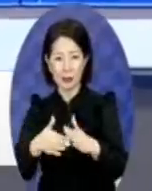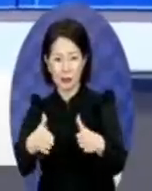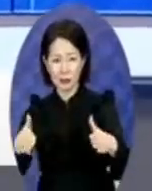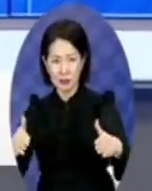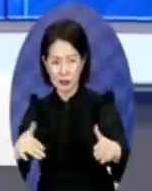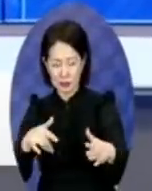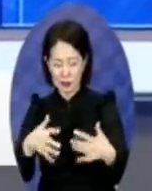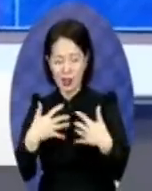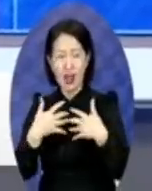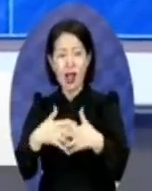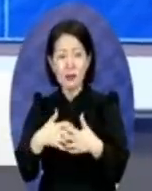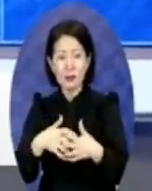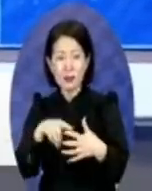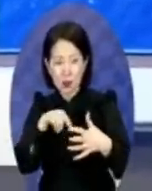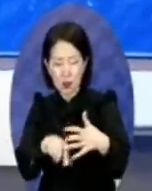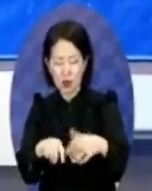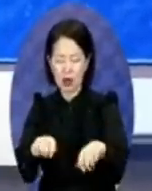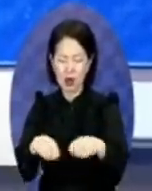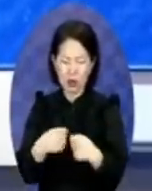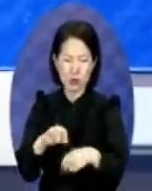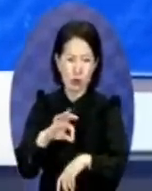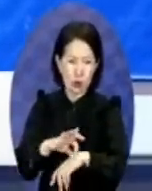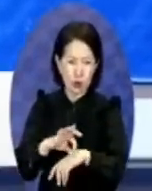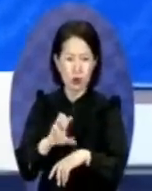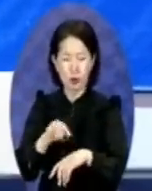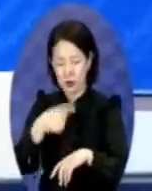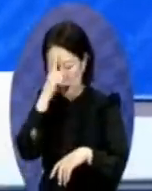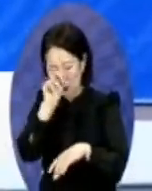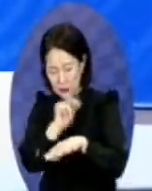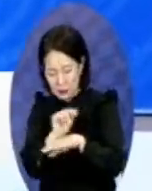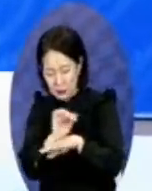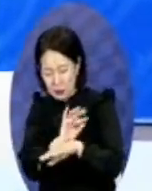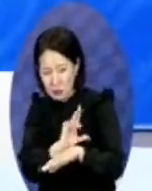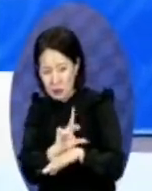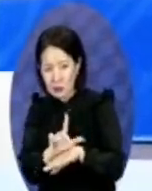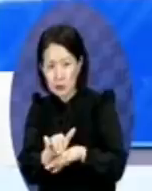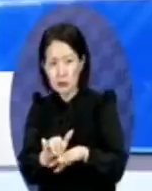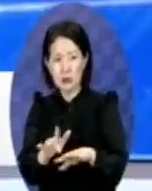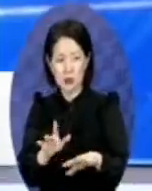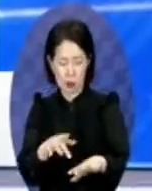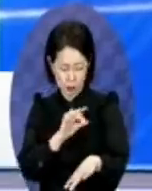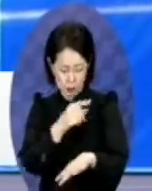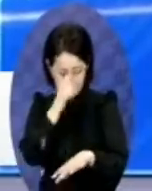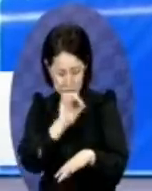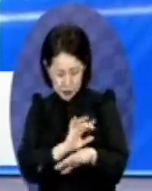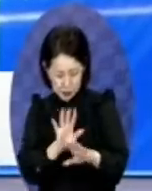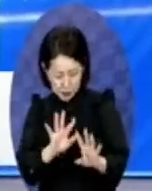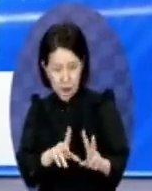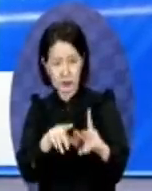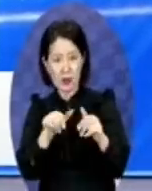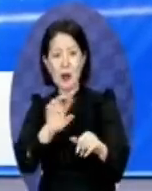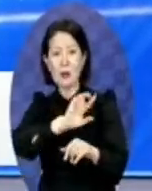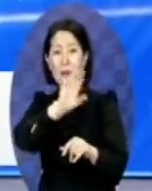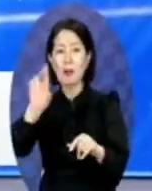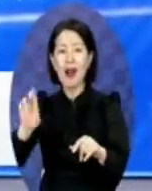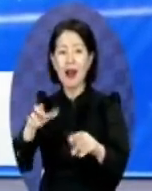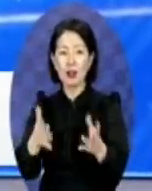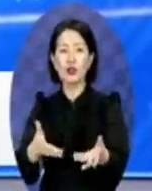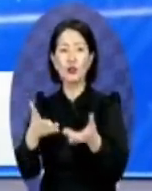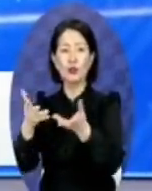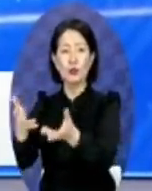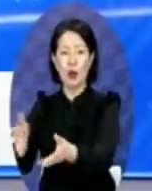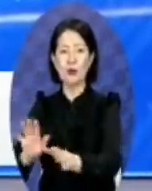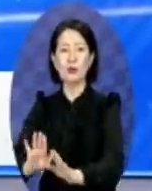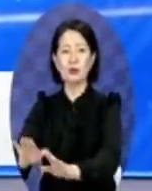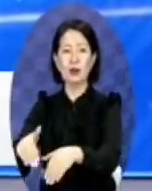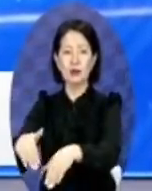одоо амьтдын хувьд бол одоо бэртэж гимцэн тохиолдолд эмчилж за ер нь хэдийн хугацаанд тухайн амьтныг эмчилж эргээд нөгөө байгальд нь нутгшуулах ажлыг бол